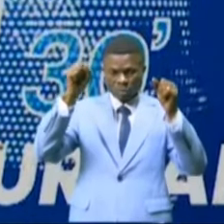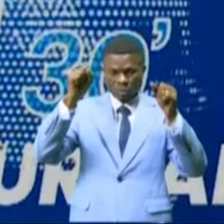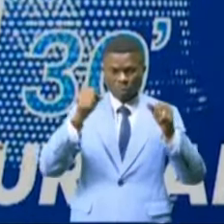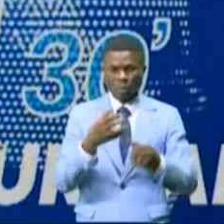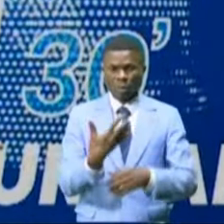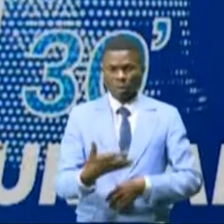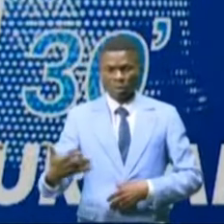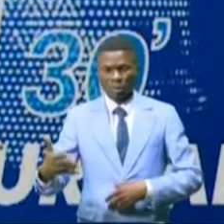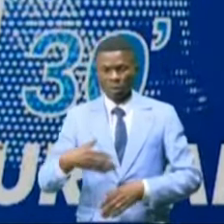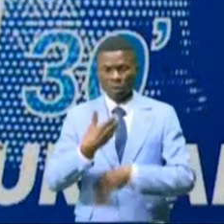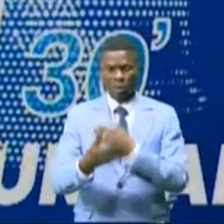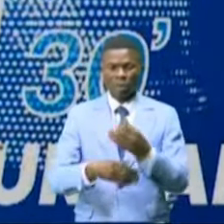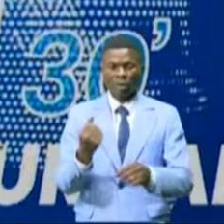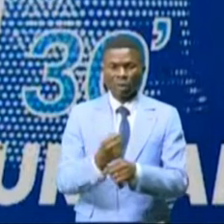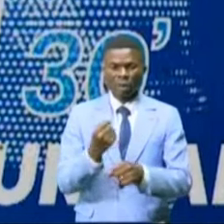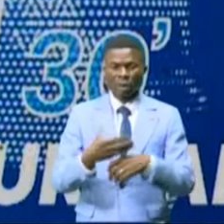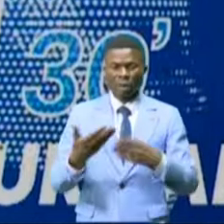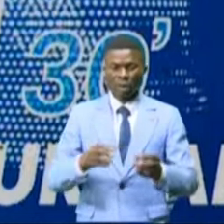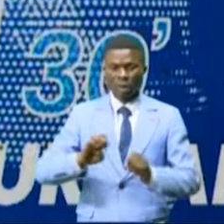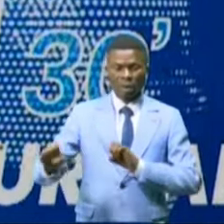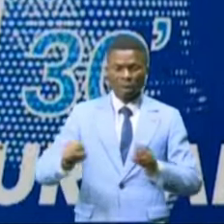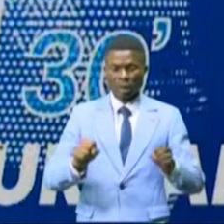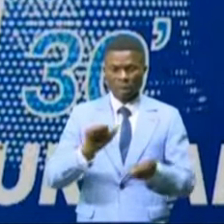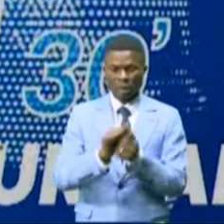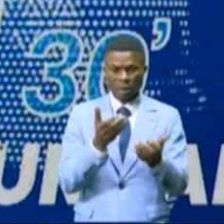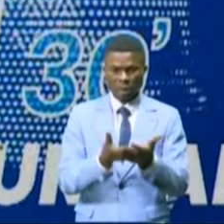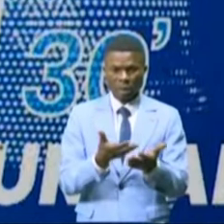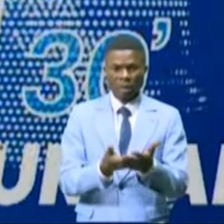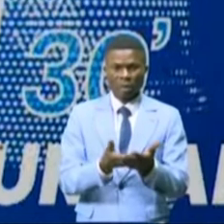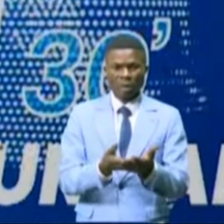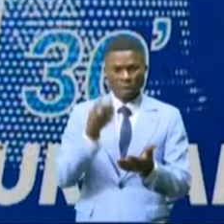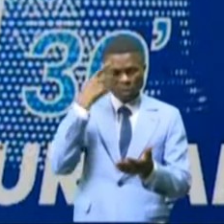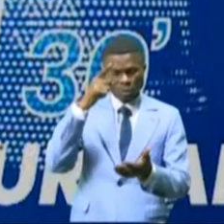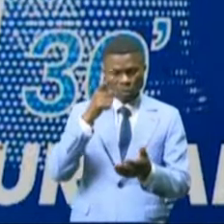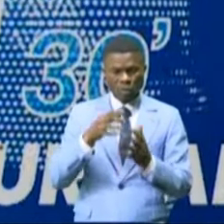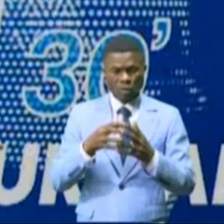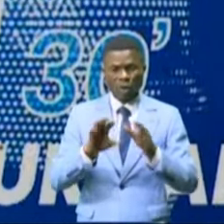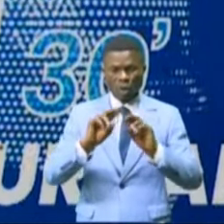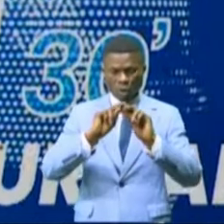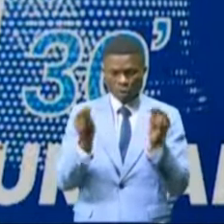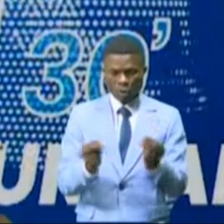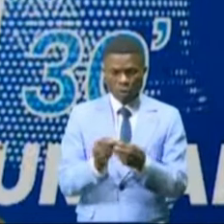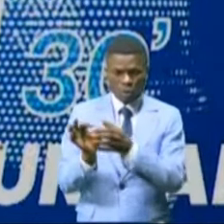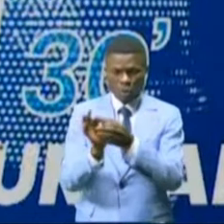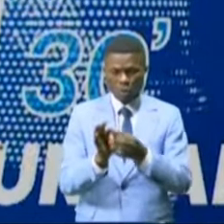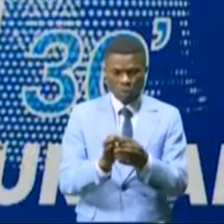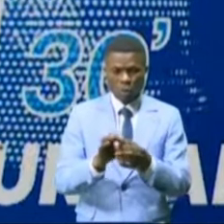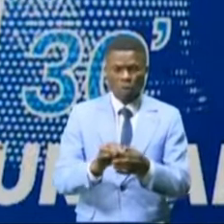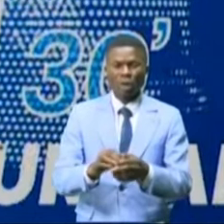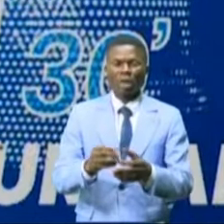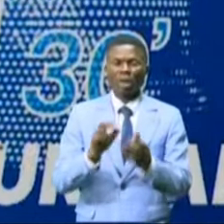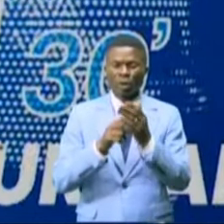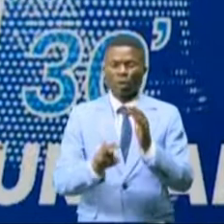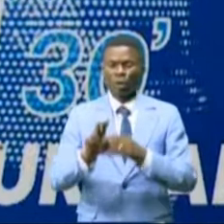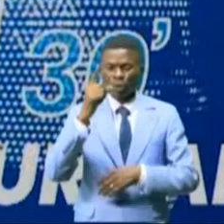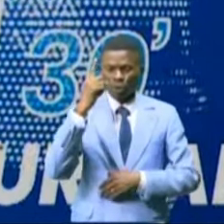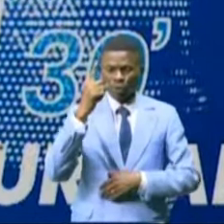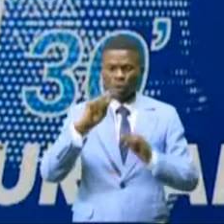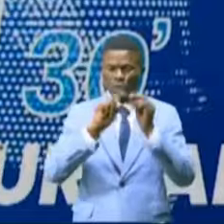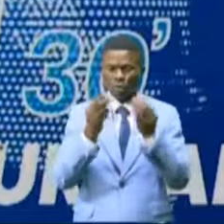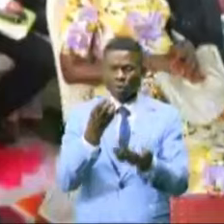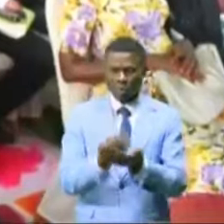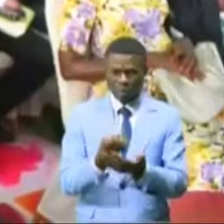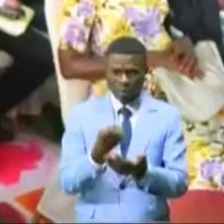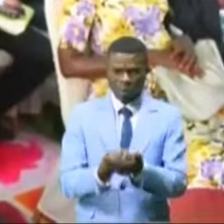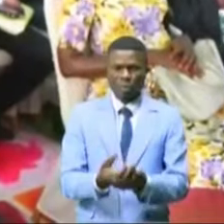manuel de procédure a examiné ce sujet pour faire de ces coopératives une unité économique. Cédric Enena nous en parle.